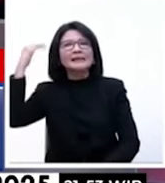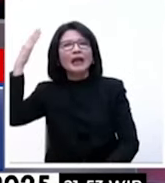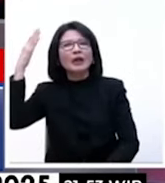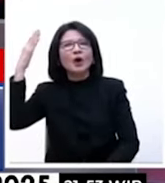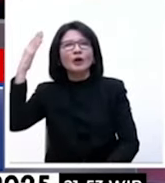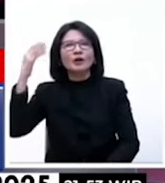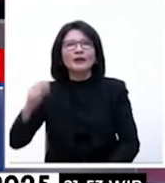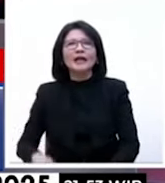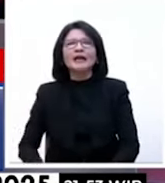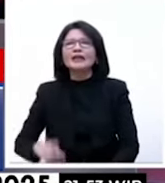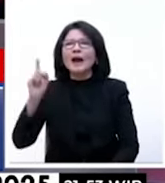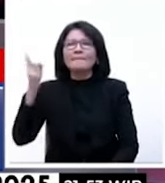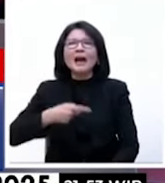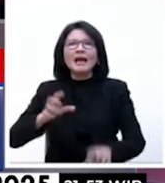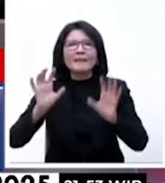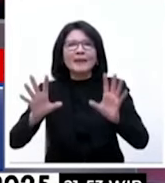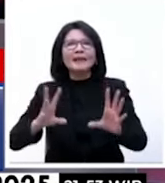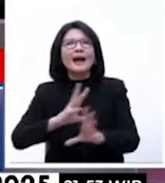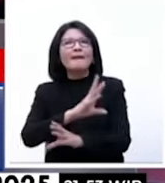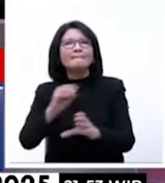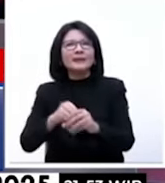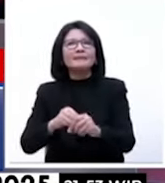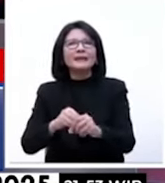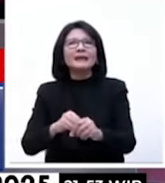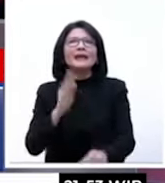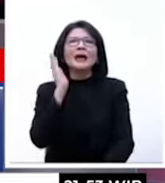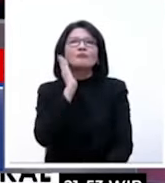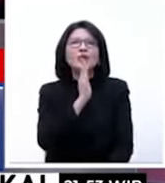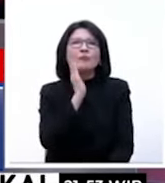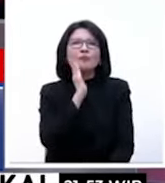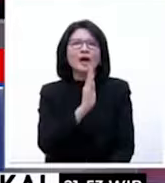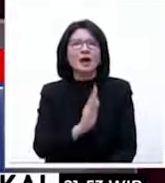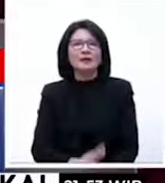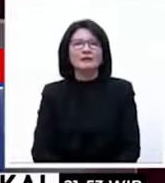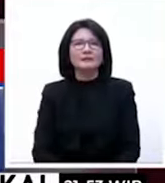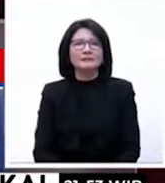teladan yang paling banyak melibatkan anak-anak zaman